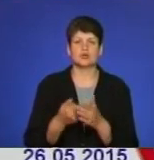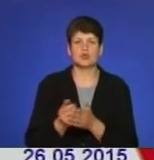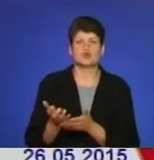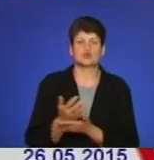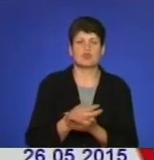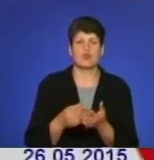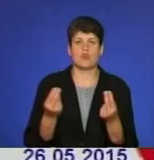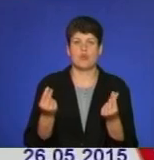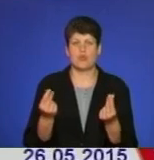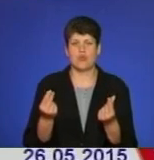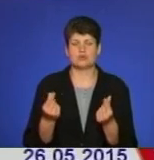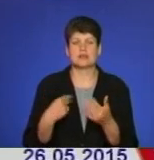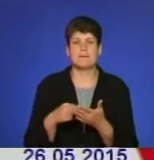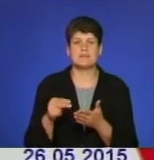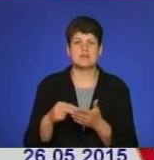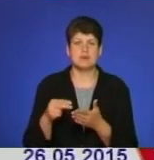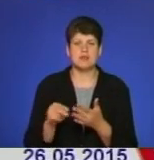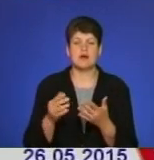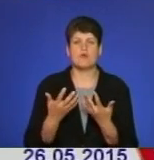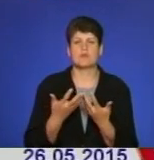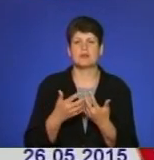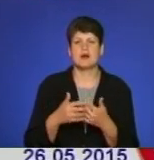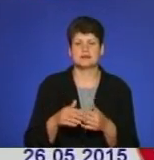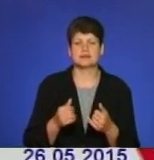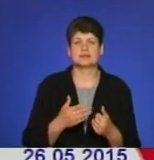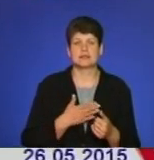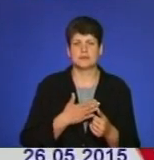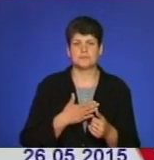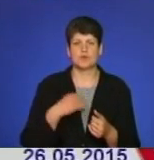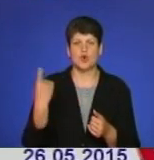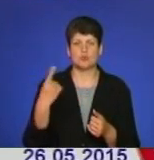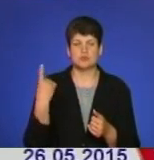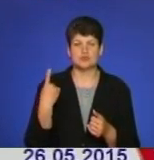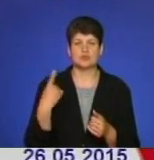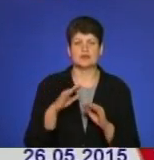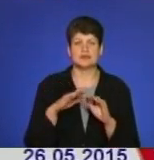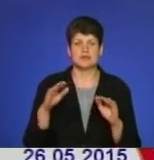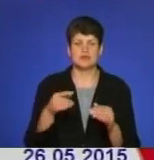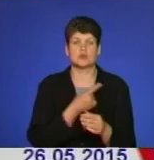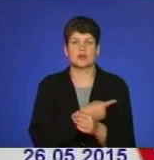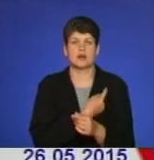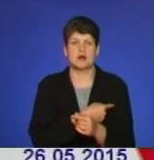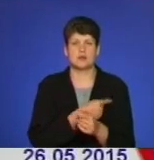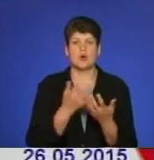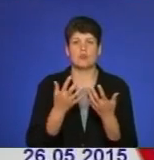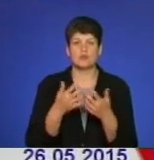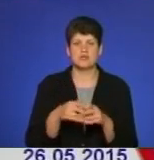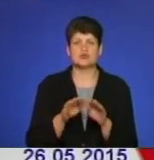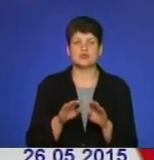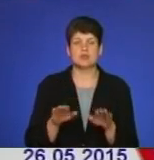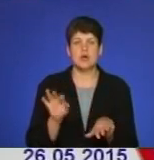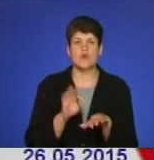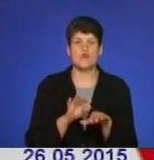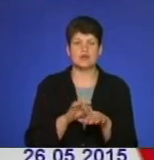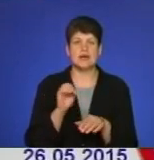коштів для придбання обладнання для нашої обласної дитячої клінічної лікарні по обстеженню дітей, хворих